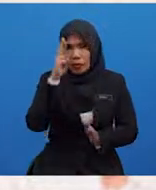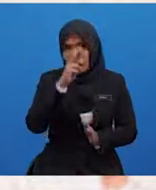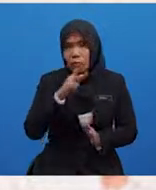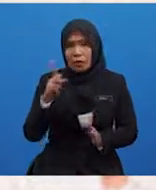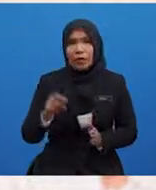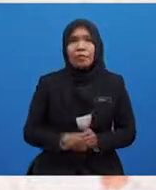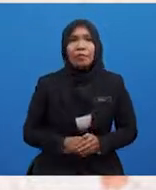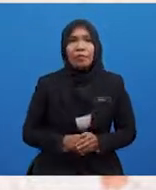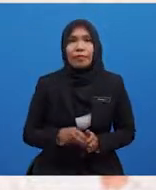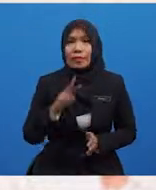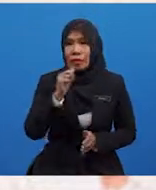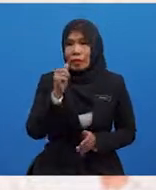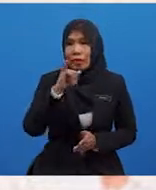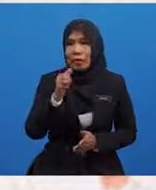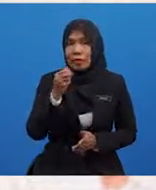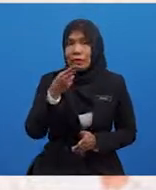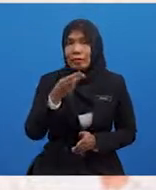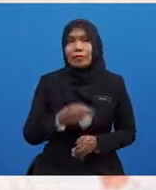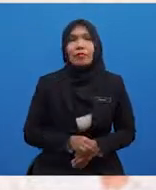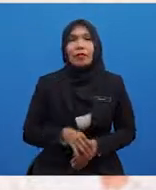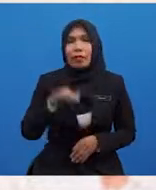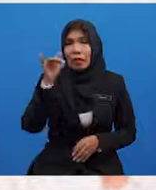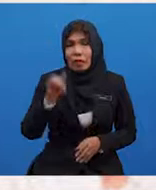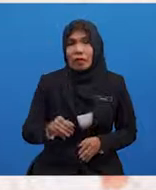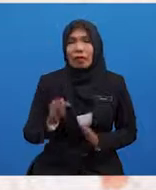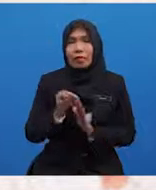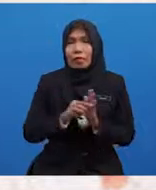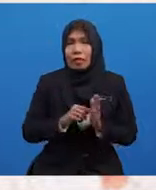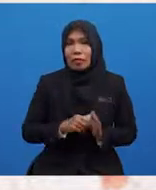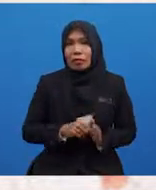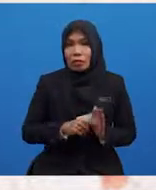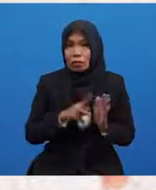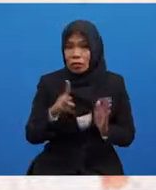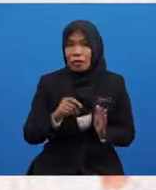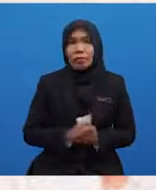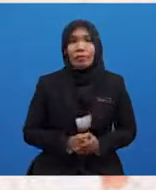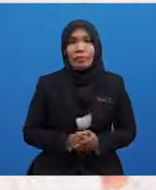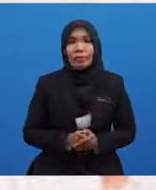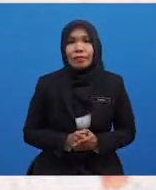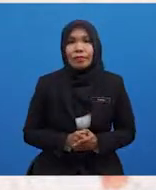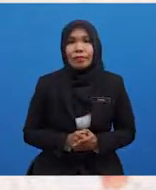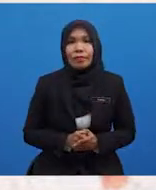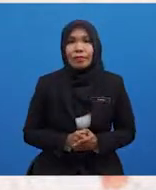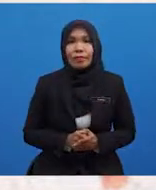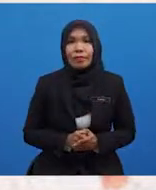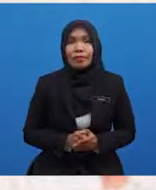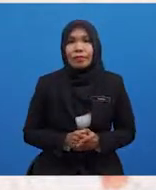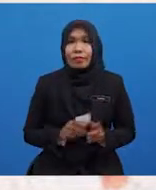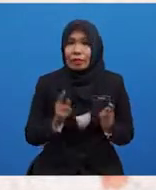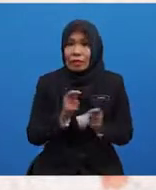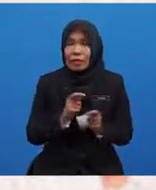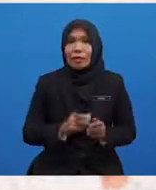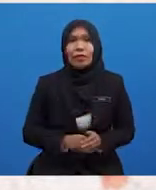yang menunjukkan hubungan atau rantaian sesuatu perkara di dalam